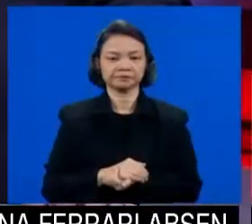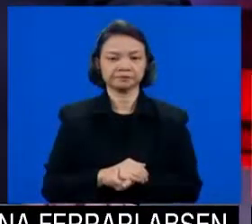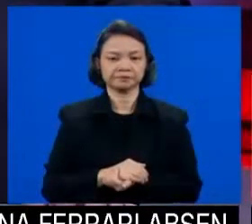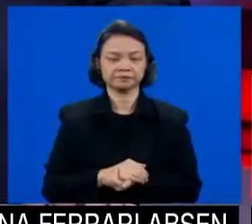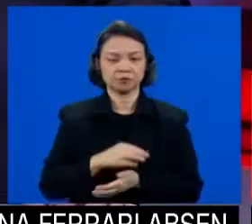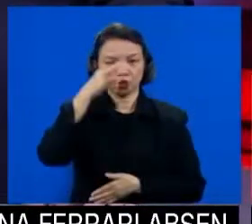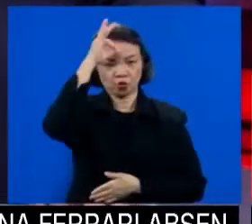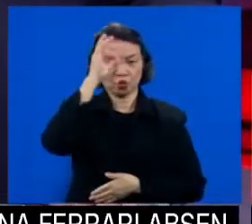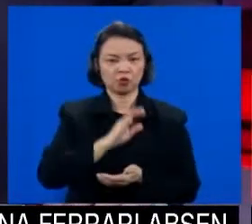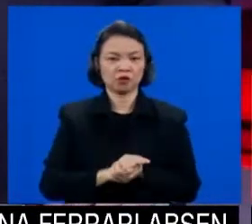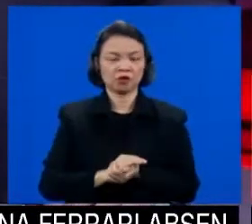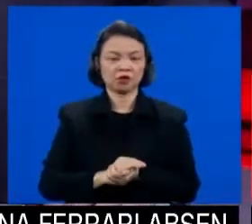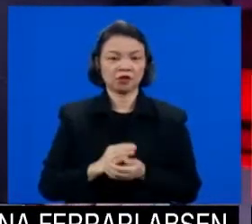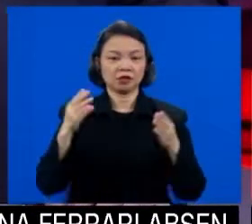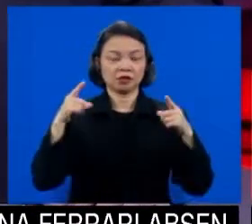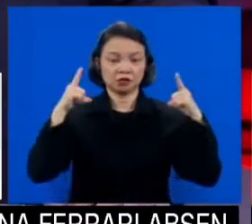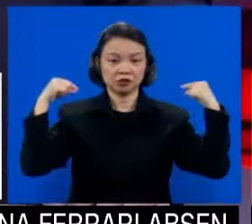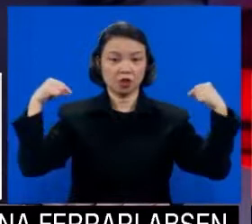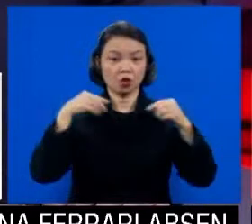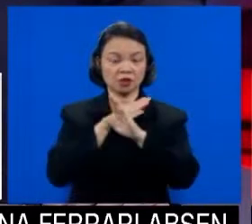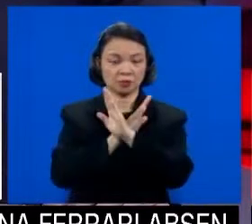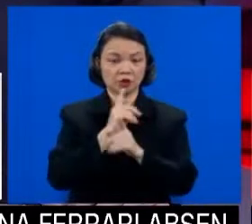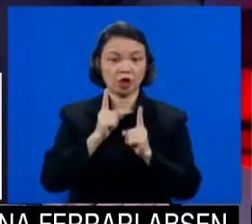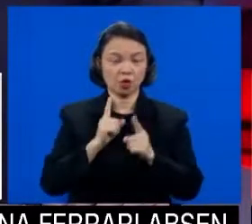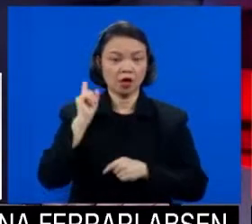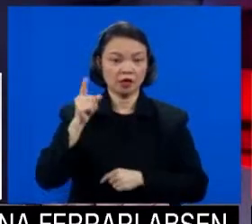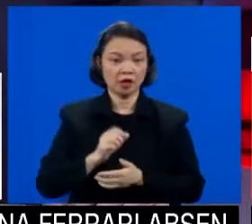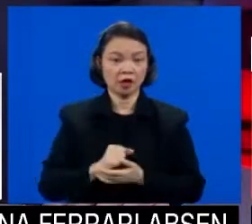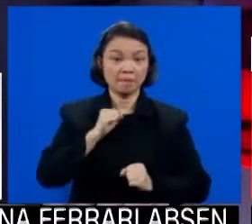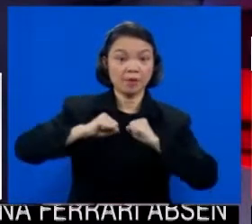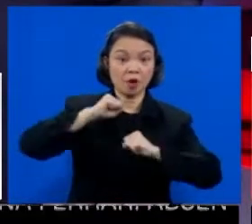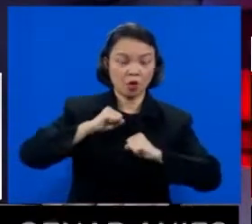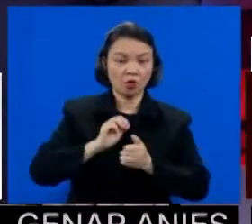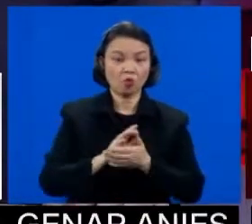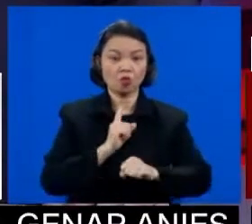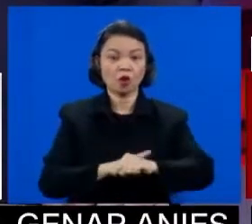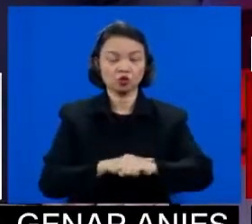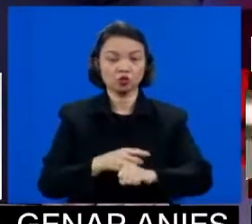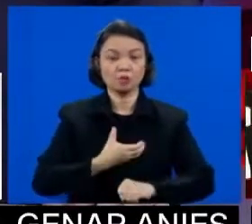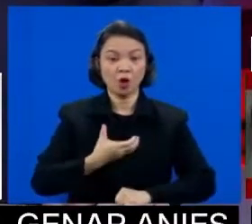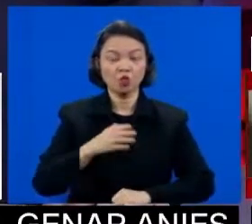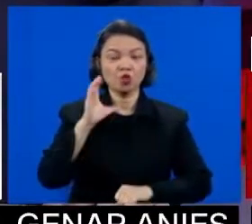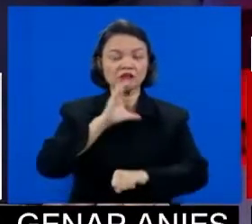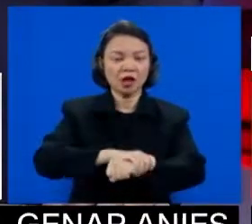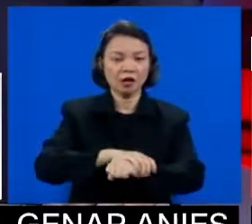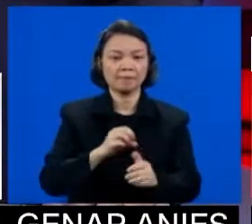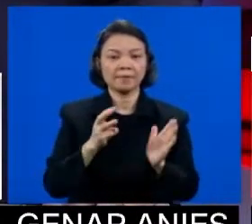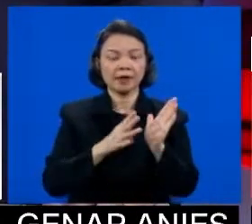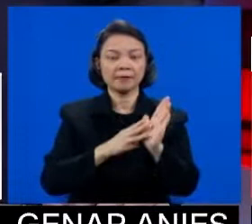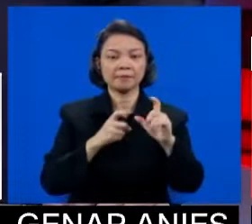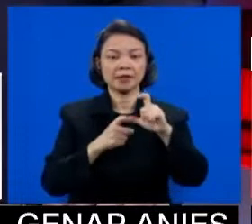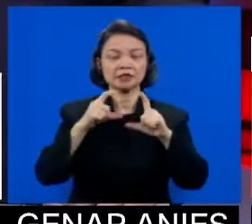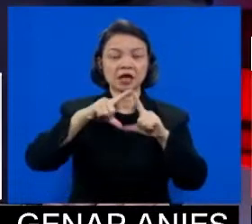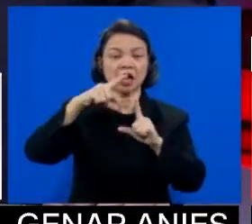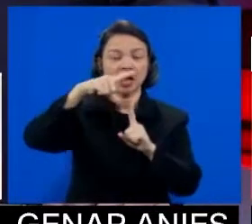Polda Jawa Timur Senin siang mengkonfirmasi jika mendapat perlawanan saat berupaya menangkap MSAT, putra seorang tokoh agama di pelosok